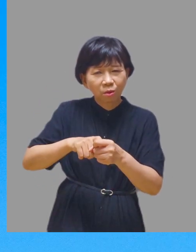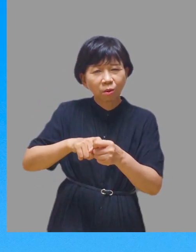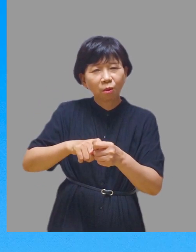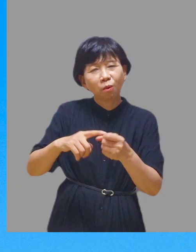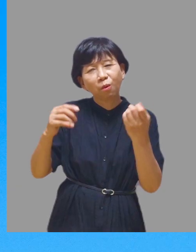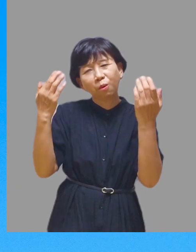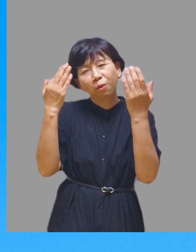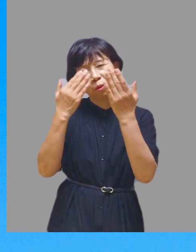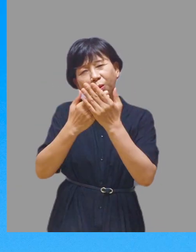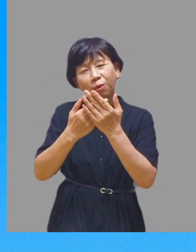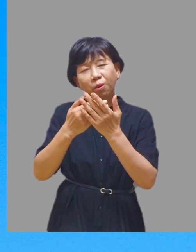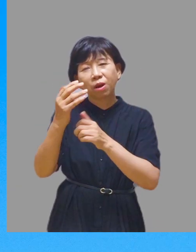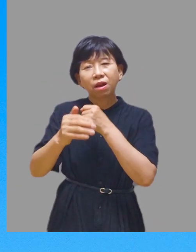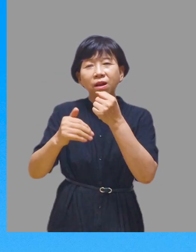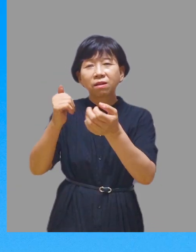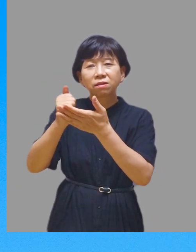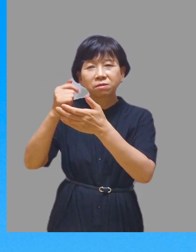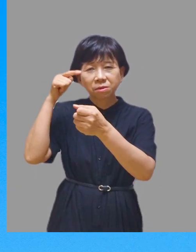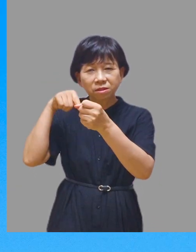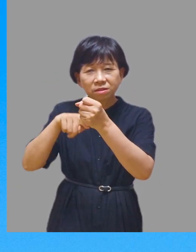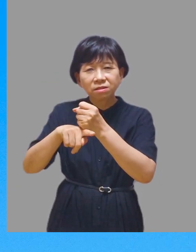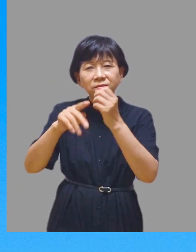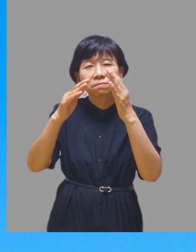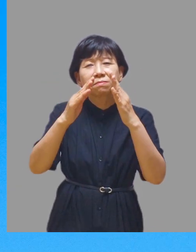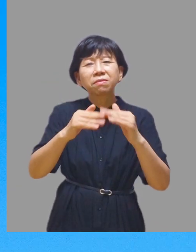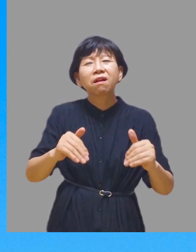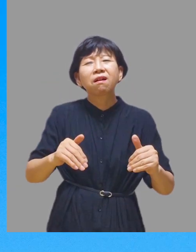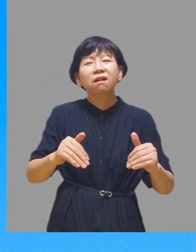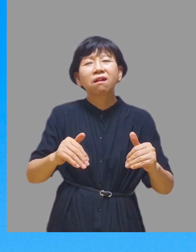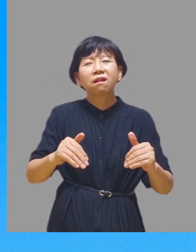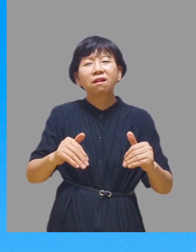하나님의 뜻이 무너졌는데